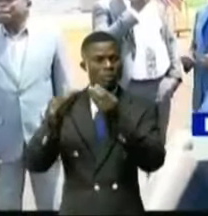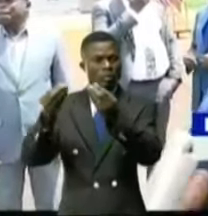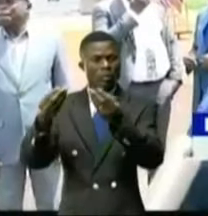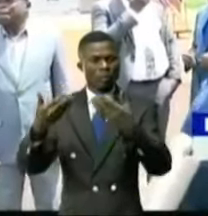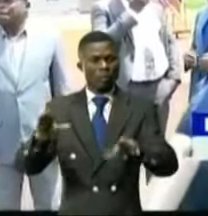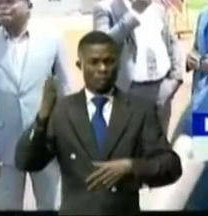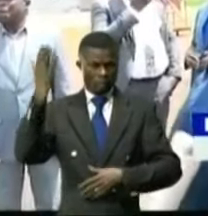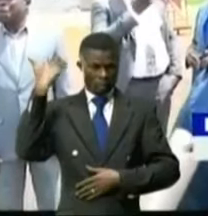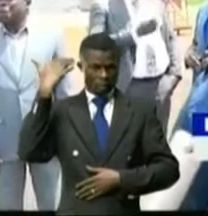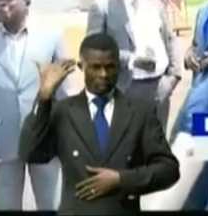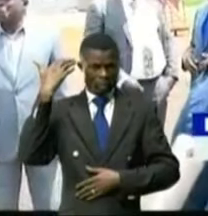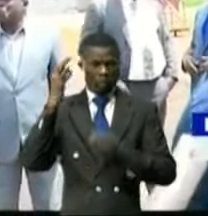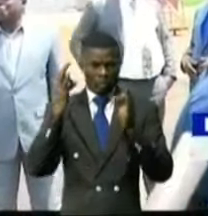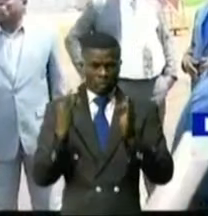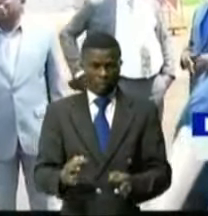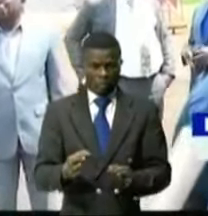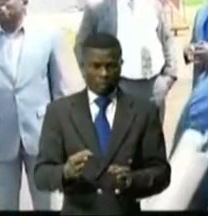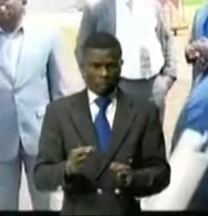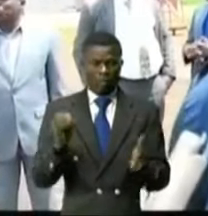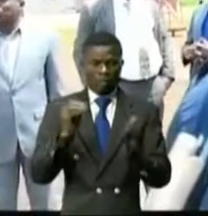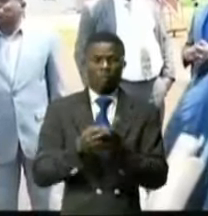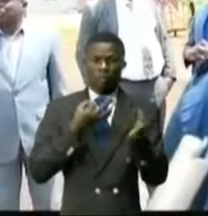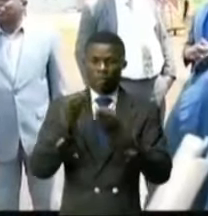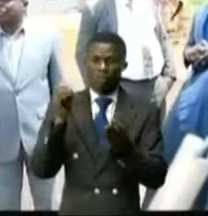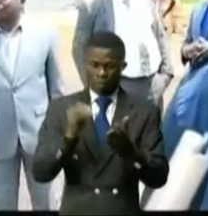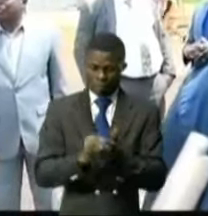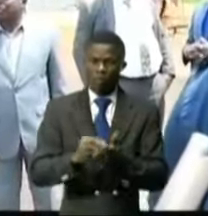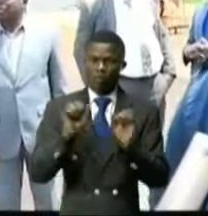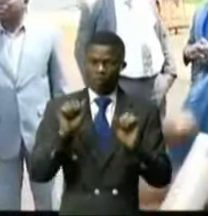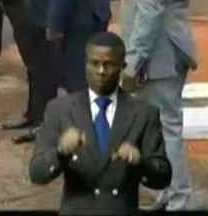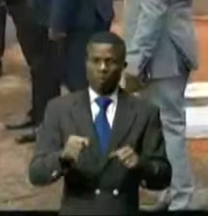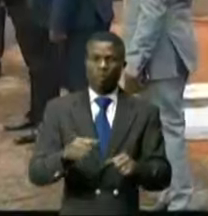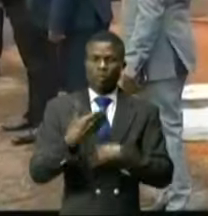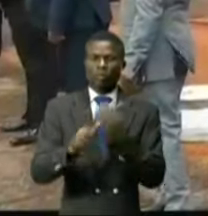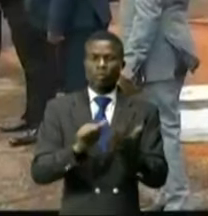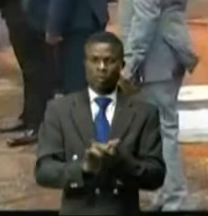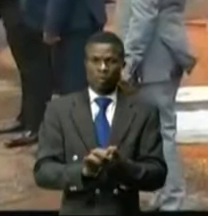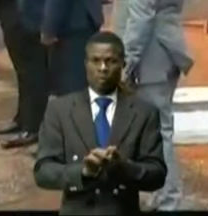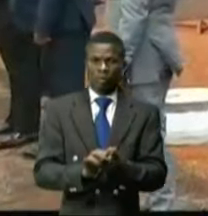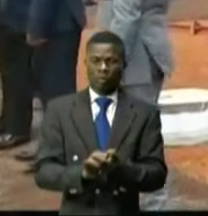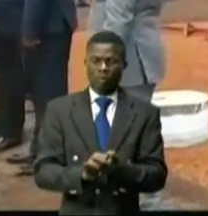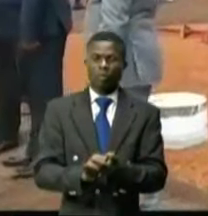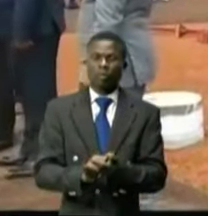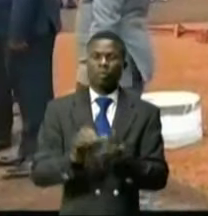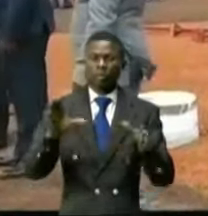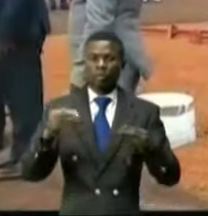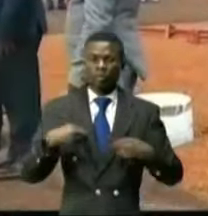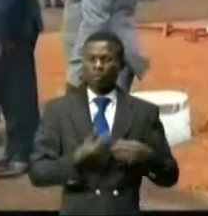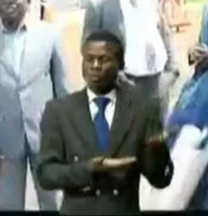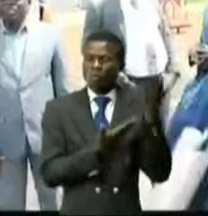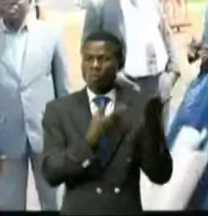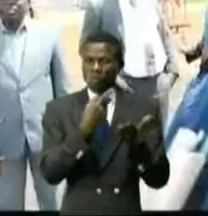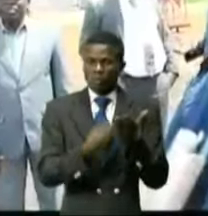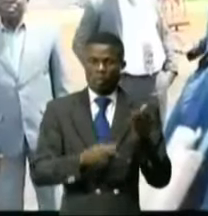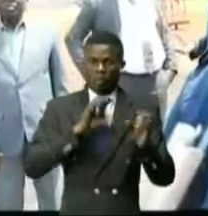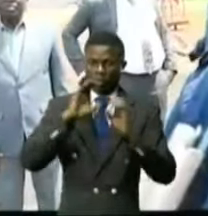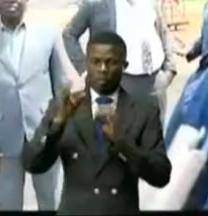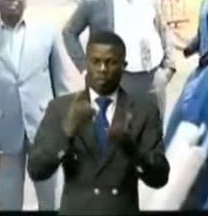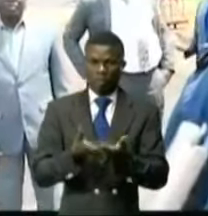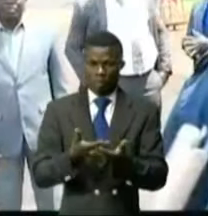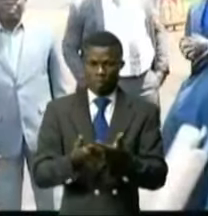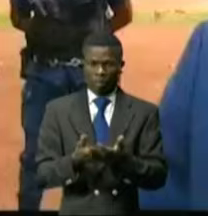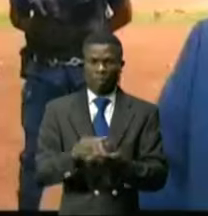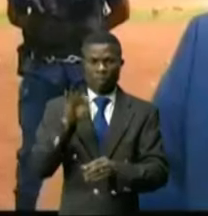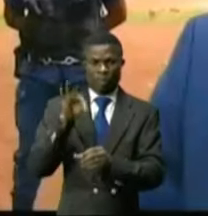ici. Et s'il faudrait encore le rappeler, nous allons le rappeler. Mais je crois bien que le plus important, c'est d'avoir les élections. Que